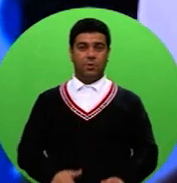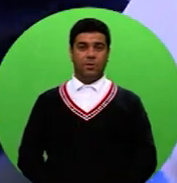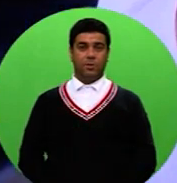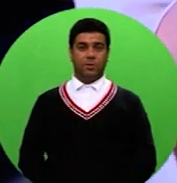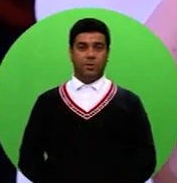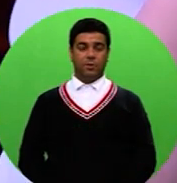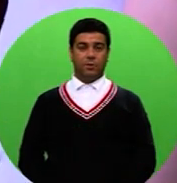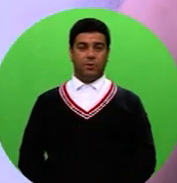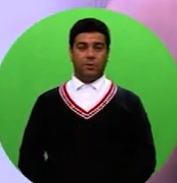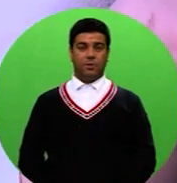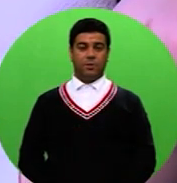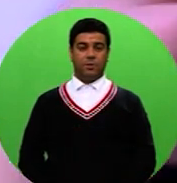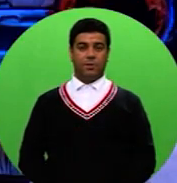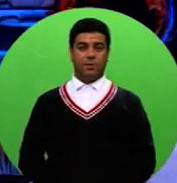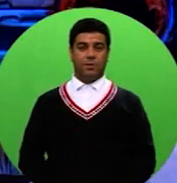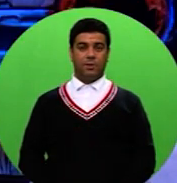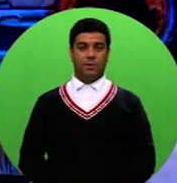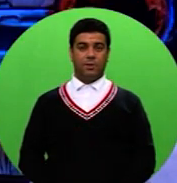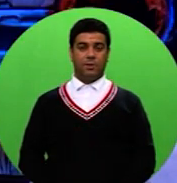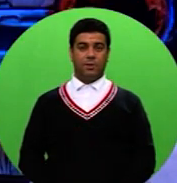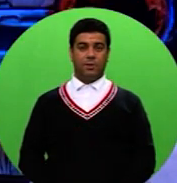Посмотрите. Вот так.